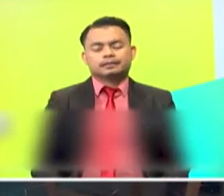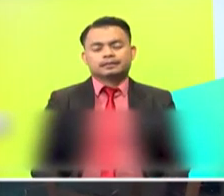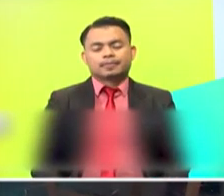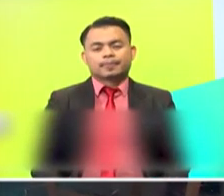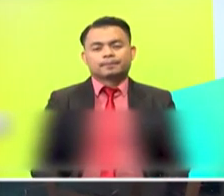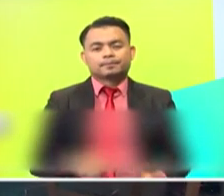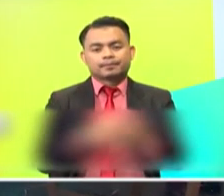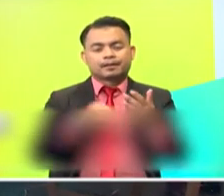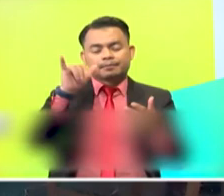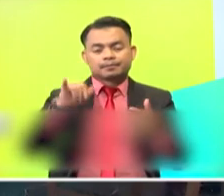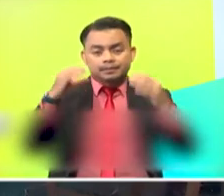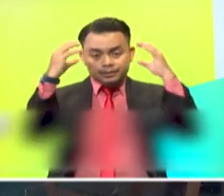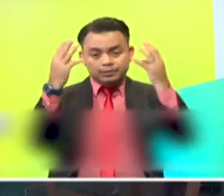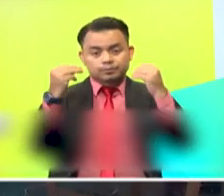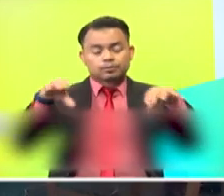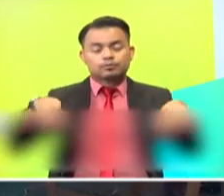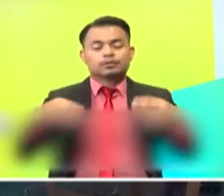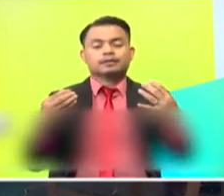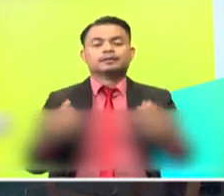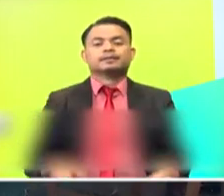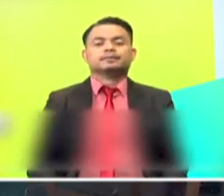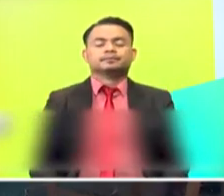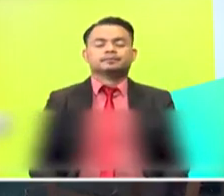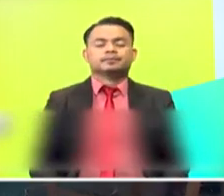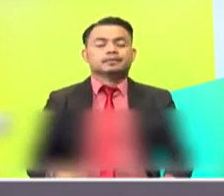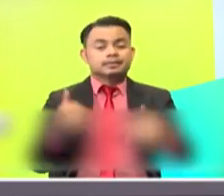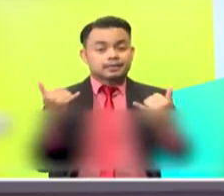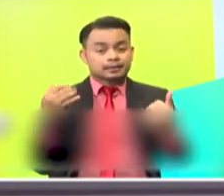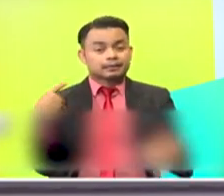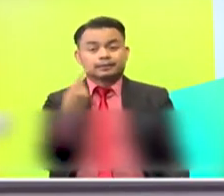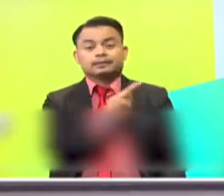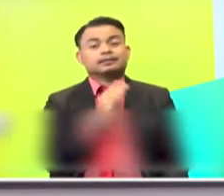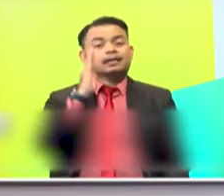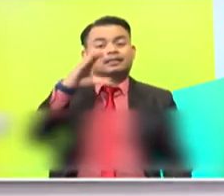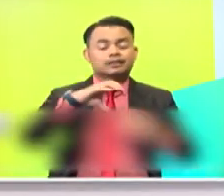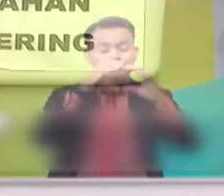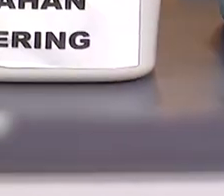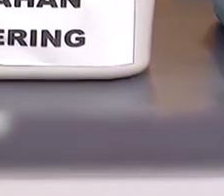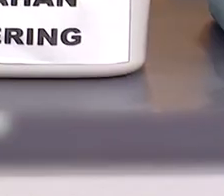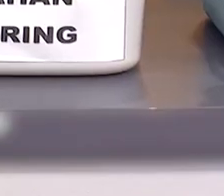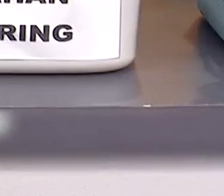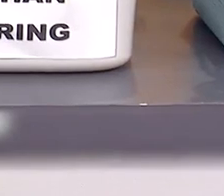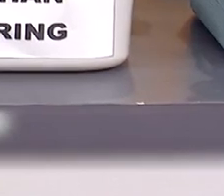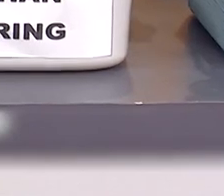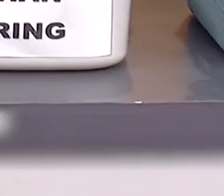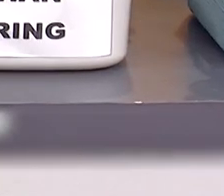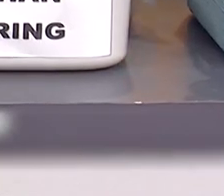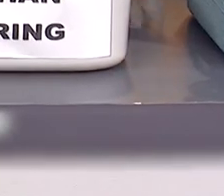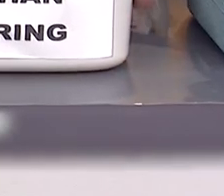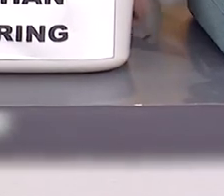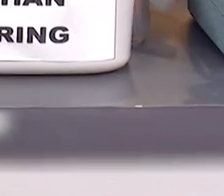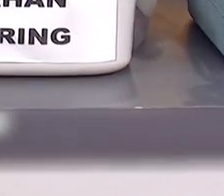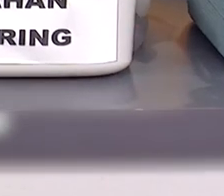asing kain ya sekarang kita kena buat klasifikasi bahan makanan ngikut kumpulan Oke oke